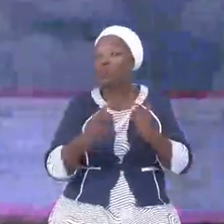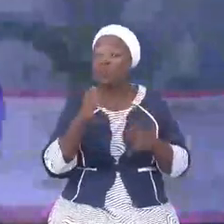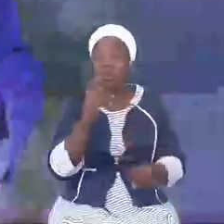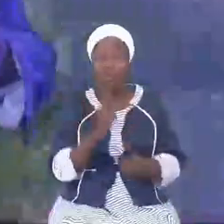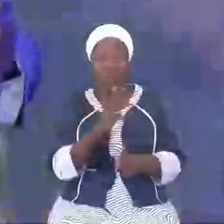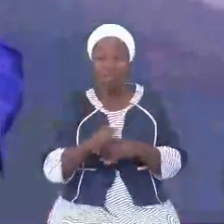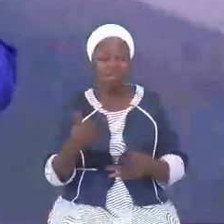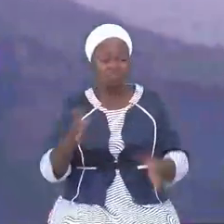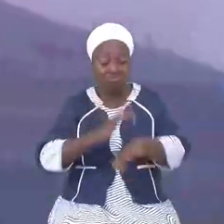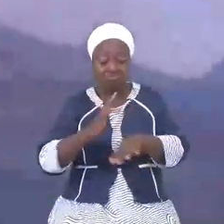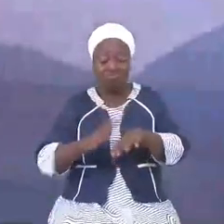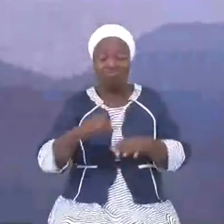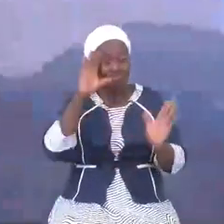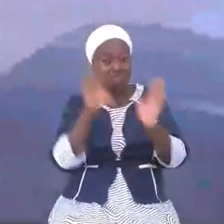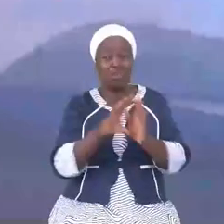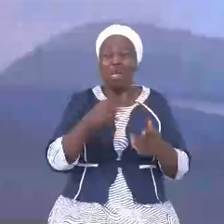pornographie. Jusqu'à